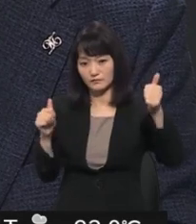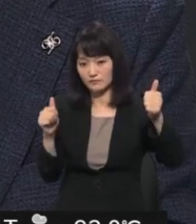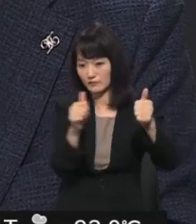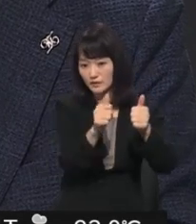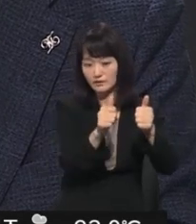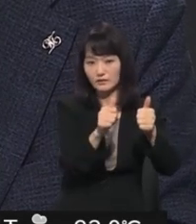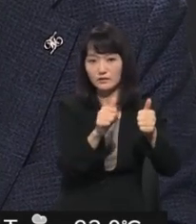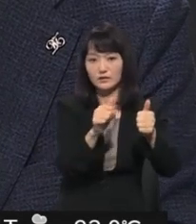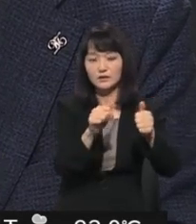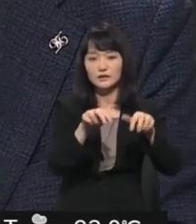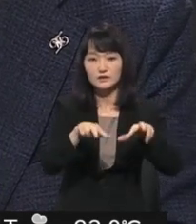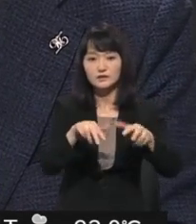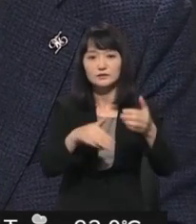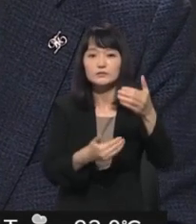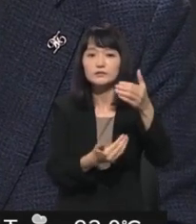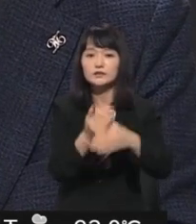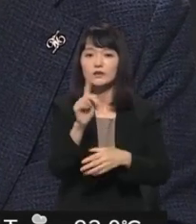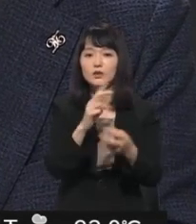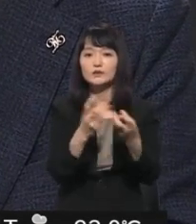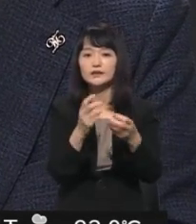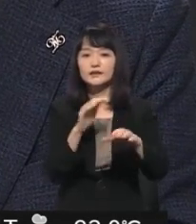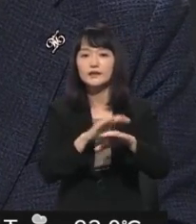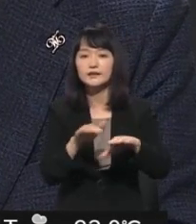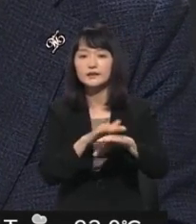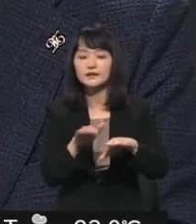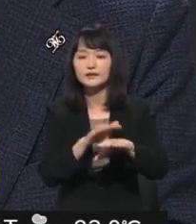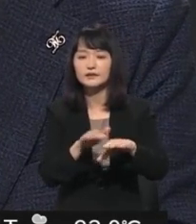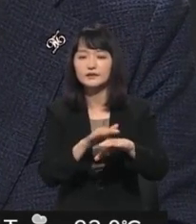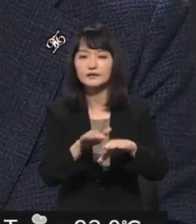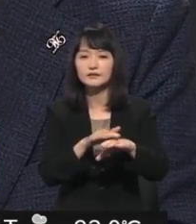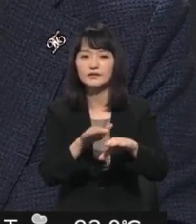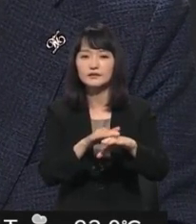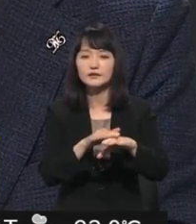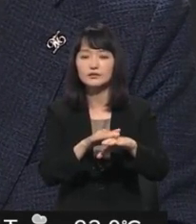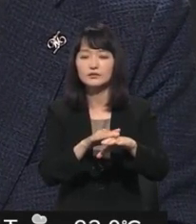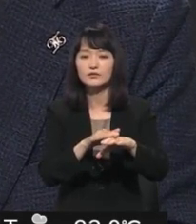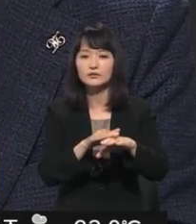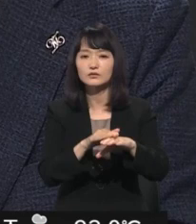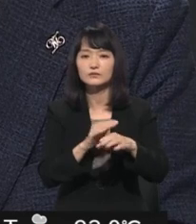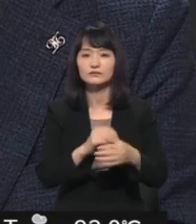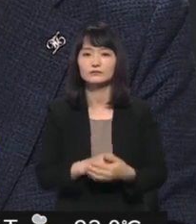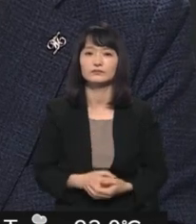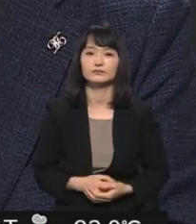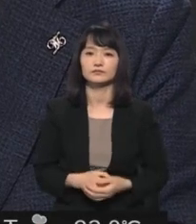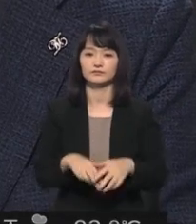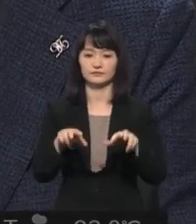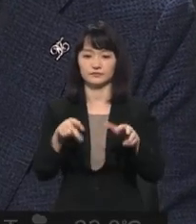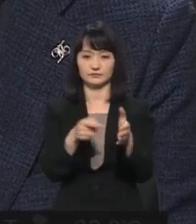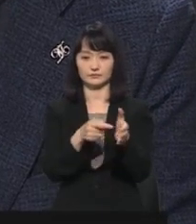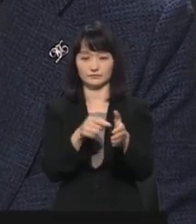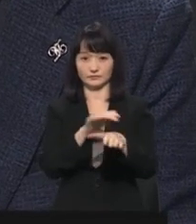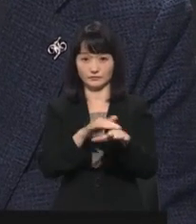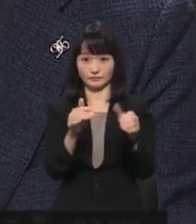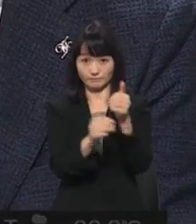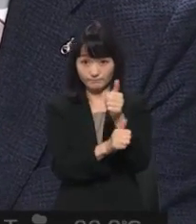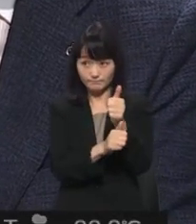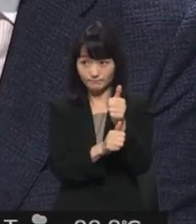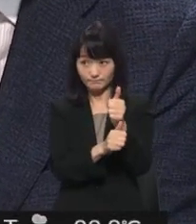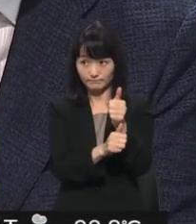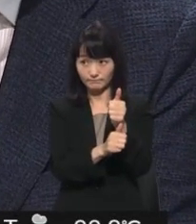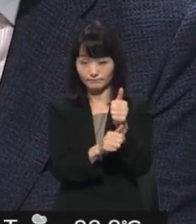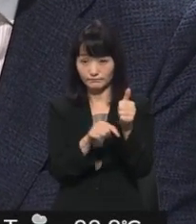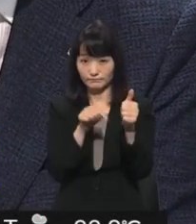풀라고 조언 하시겠습니다 짧게 단 쪽으로 얘기를 좀 해주시겠습니까 저는 못 지금 비대위원 괴로